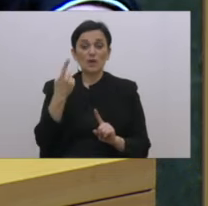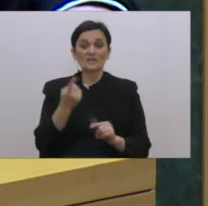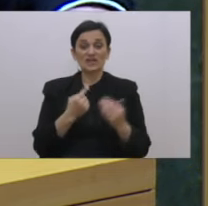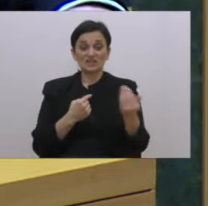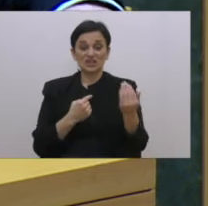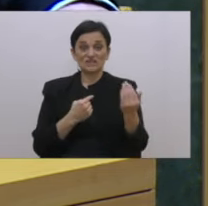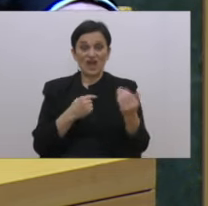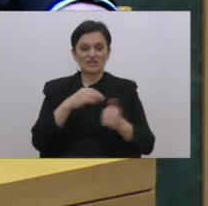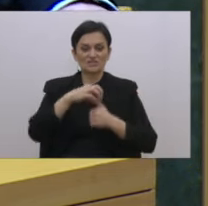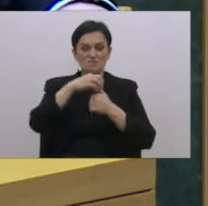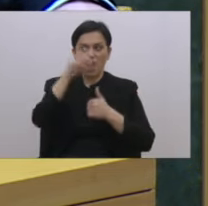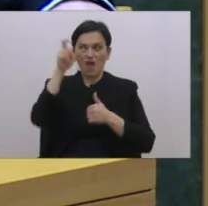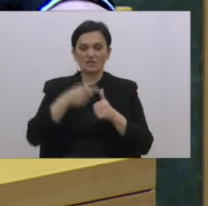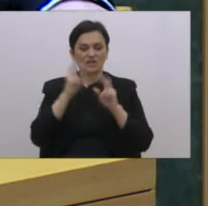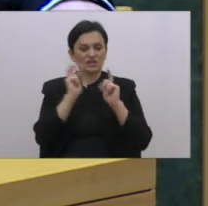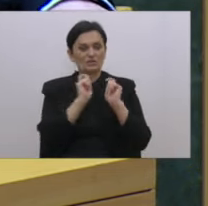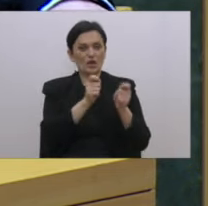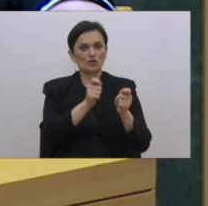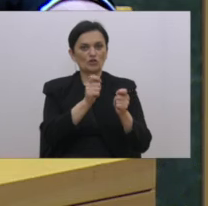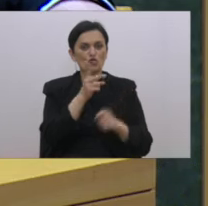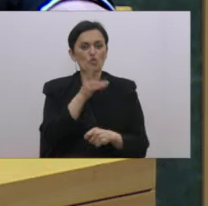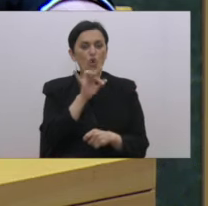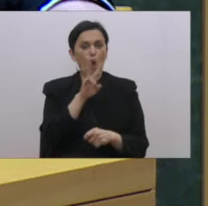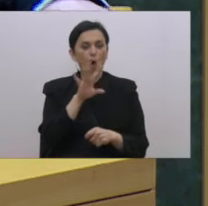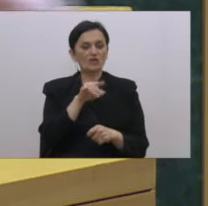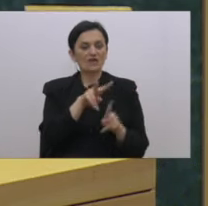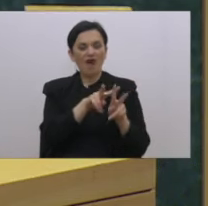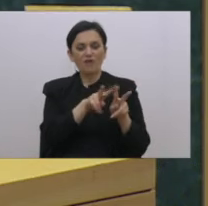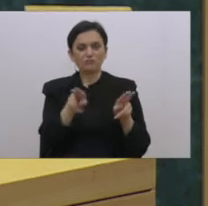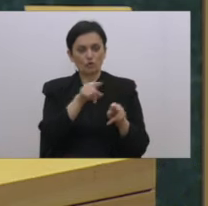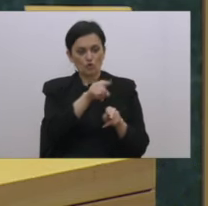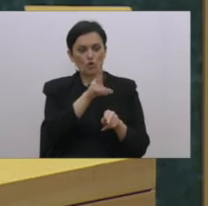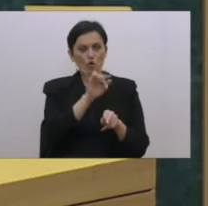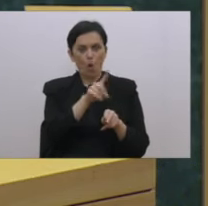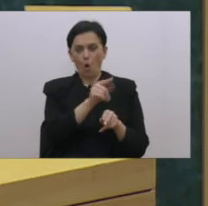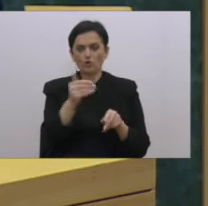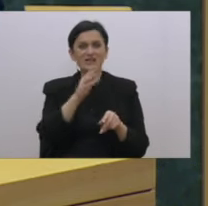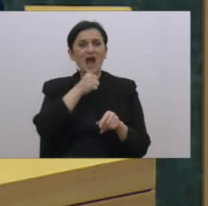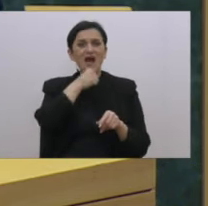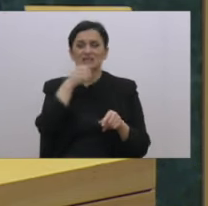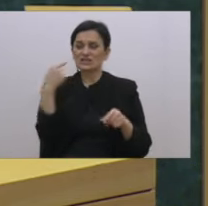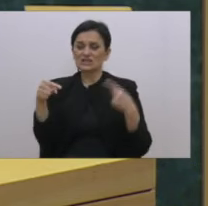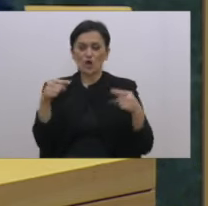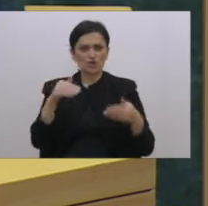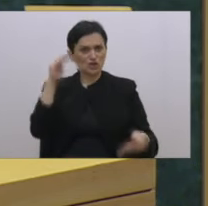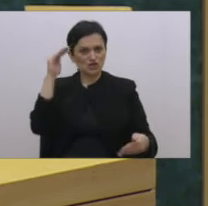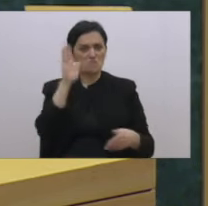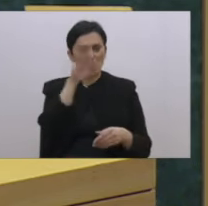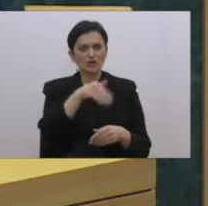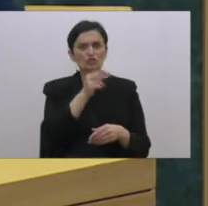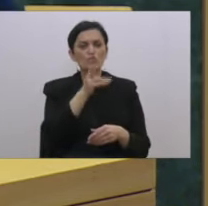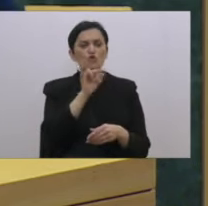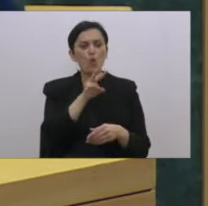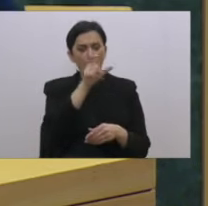თქვენმა ბელადმა გიწოდათ კლონი. თქვენ ყოველთვის კლონი იყავით მისი. მიხედავთ იმისა, რომ ასაკობრივ სხვაობა დიდია, მაინც კლონი ხართ და